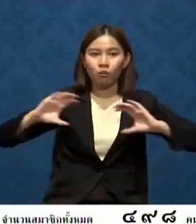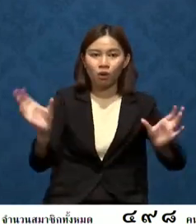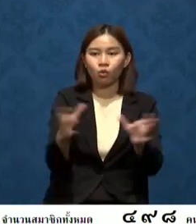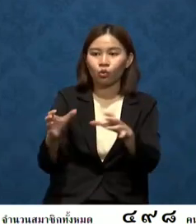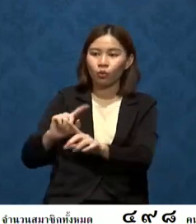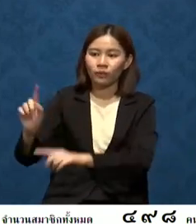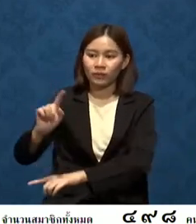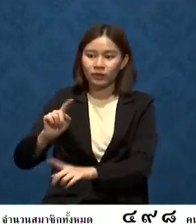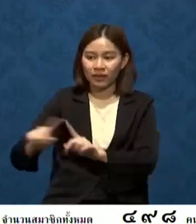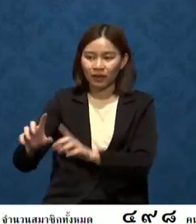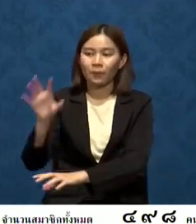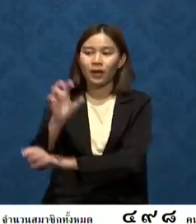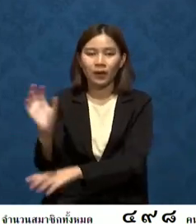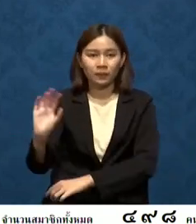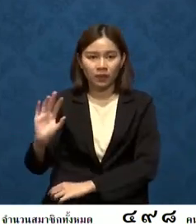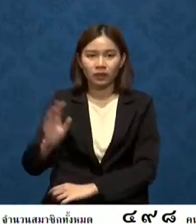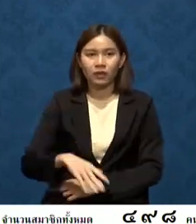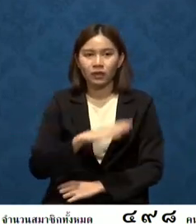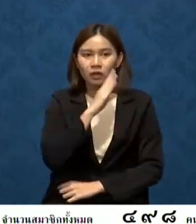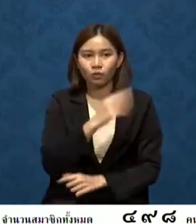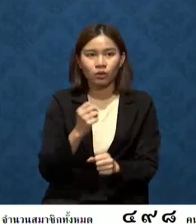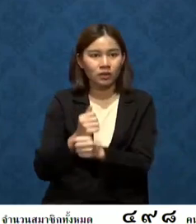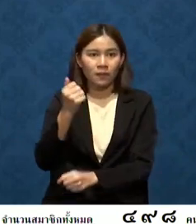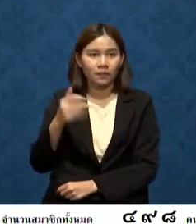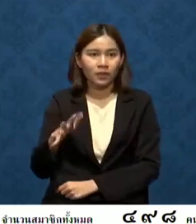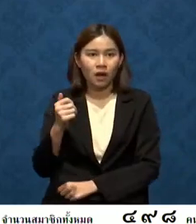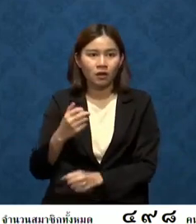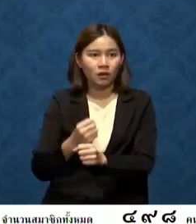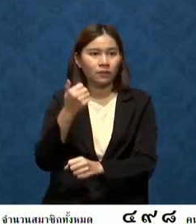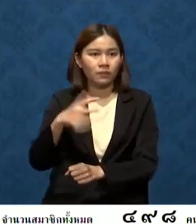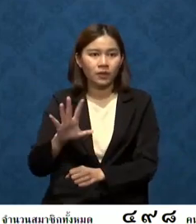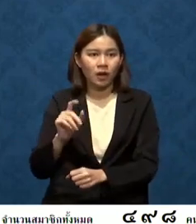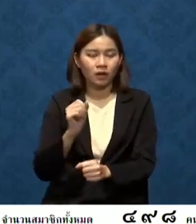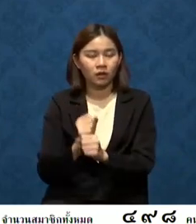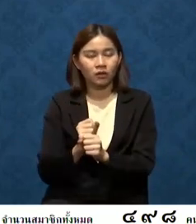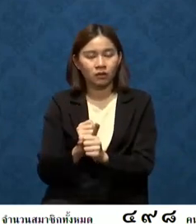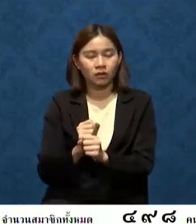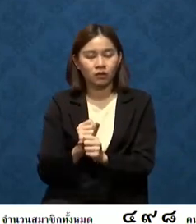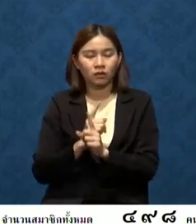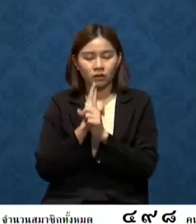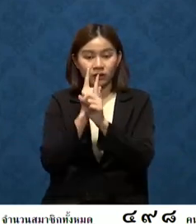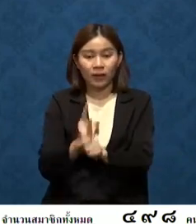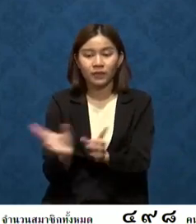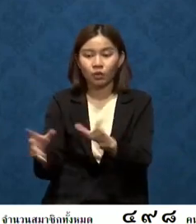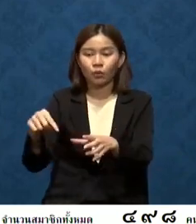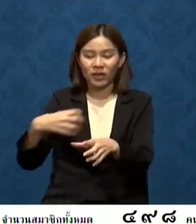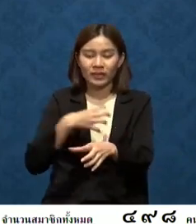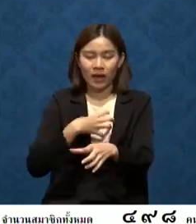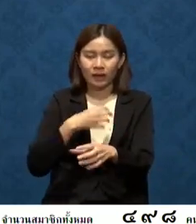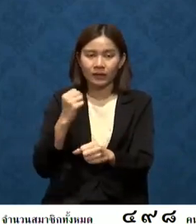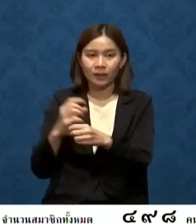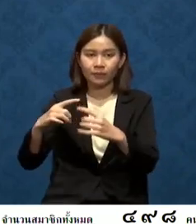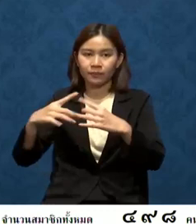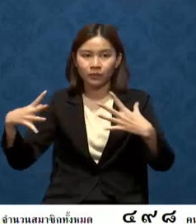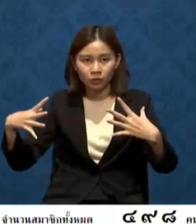ลหนึ่งนะครับหากไม่สามารถที่จะดำเนินการตามที่เขาต้องการได้เนี่ยนะครับก็ควรที่